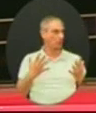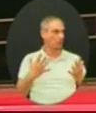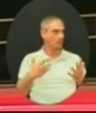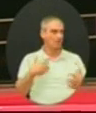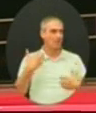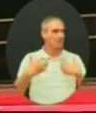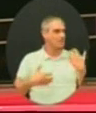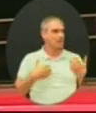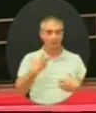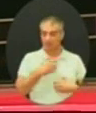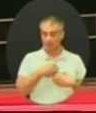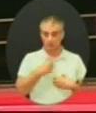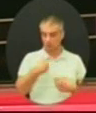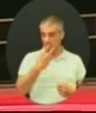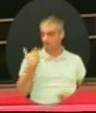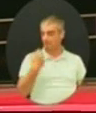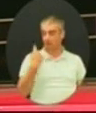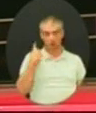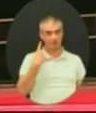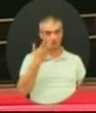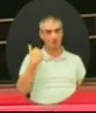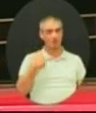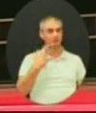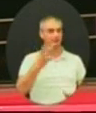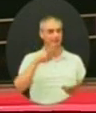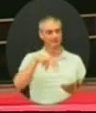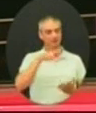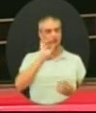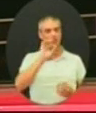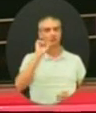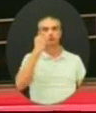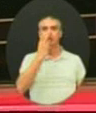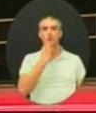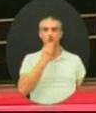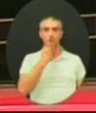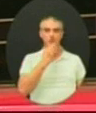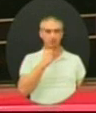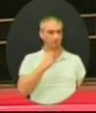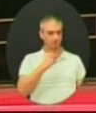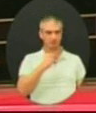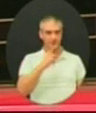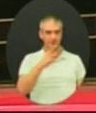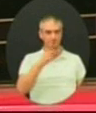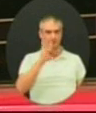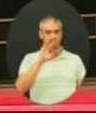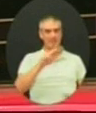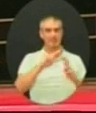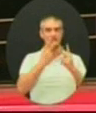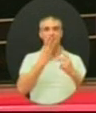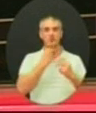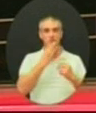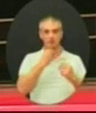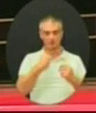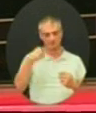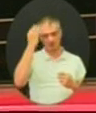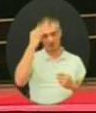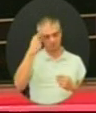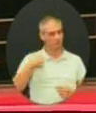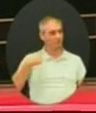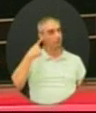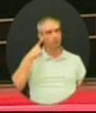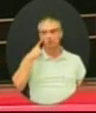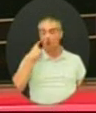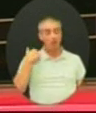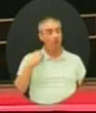כעס, תסכול. היינו בשבוע שעבר שם בסיור מטעם הסוכנות היהודית ואיגוד הקהילות היהודיות, ולמדנו את זה ושמענו, לא